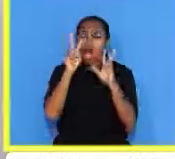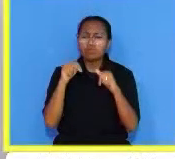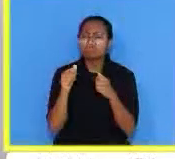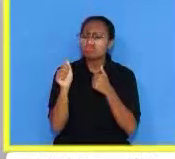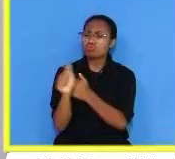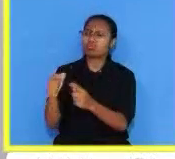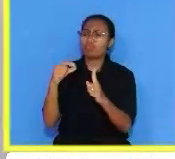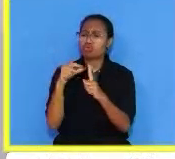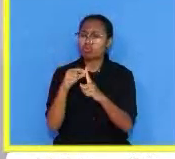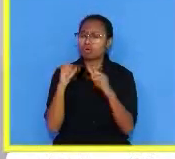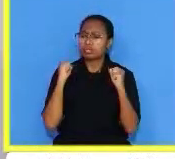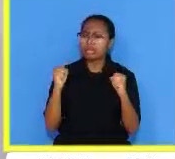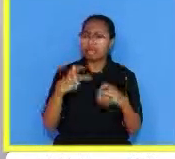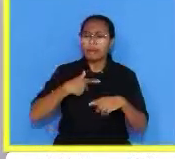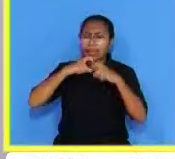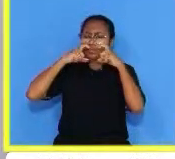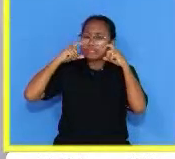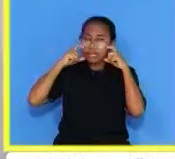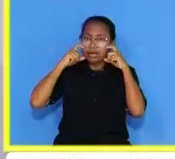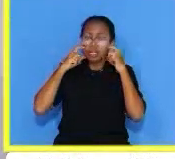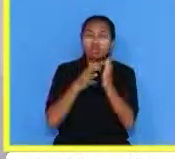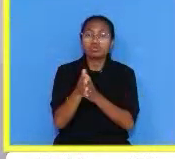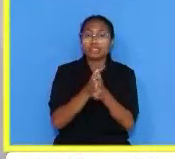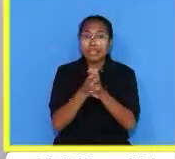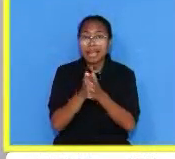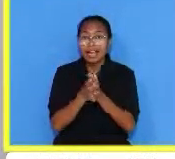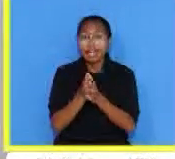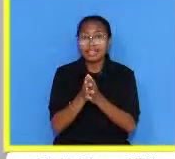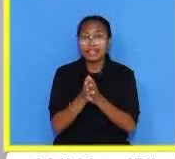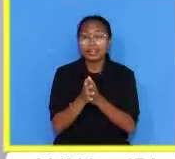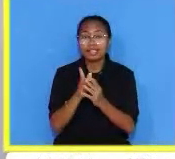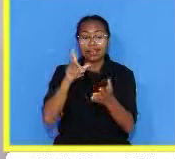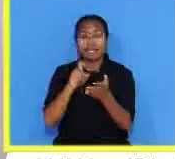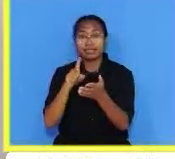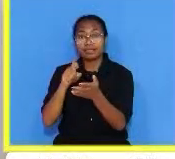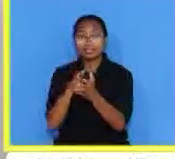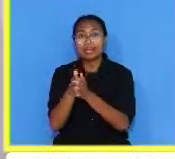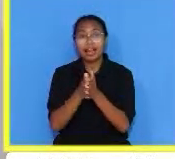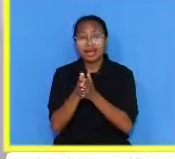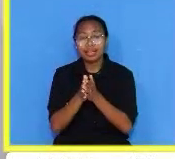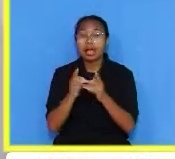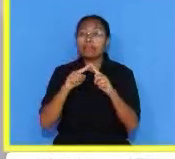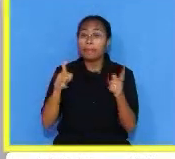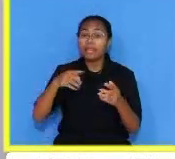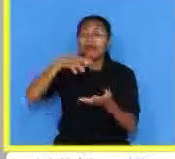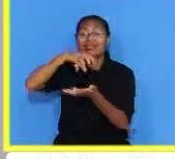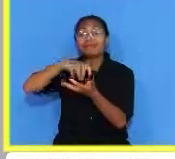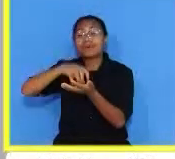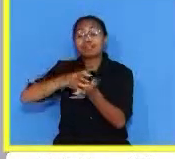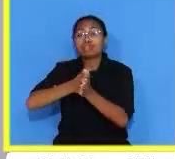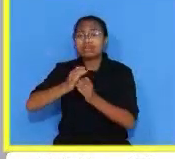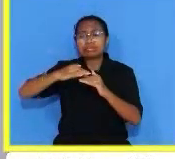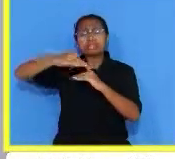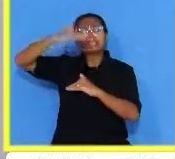protokol kesehatan dengan memakai masker, dengan mencuci tangan, memakai sanitizer, tetapi tempat cuci tangan sendiri